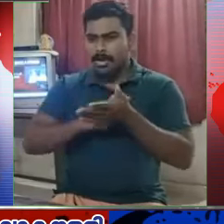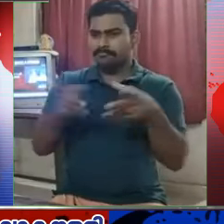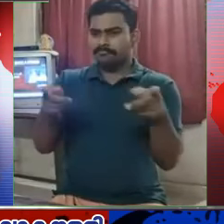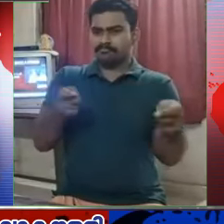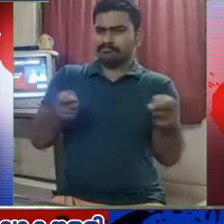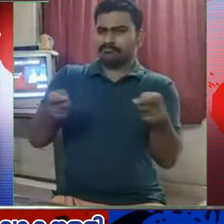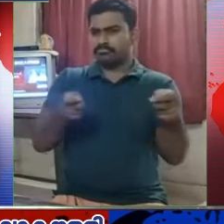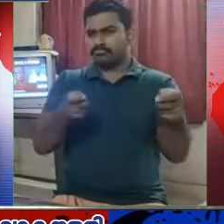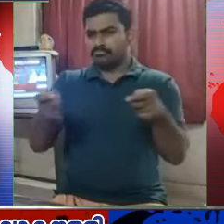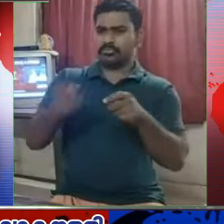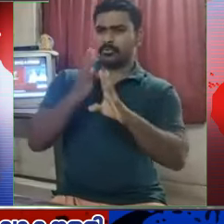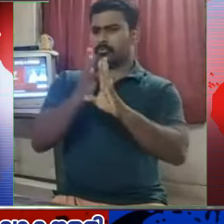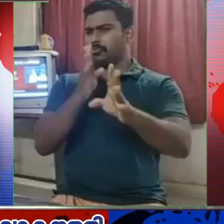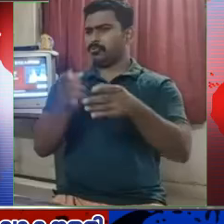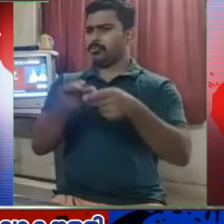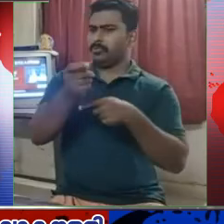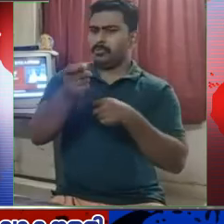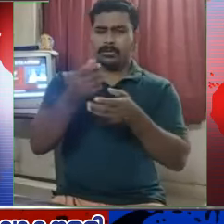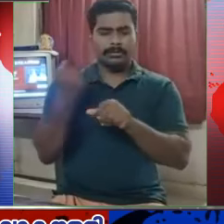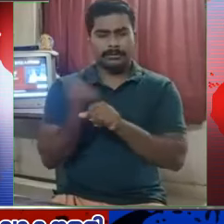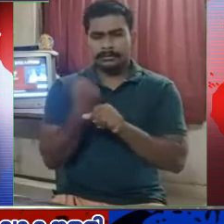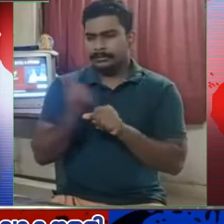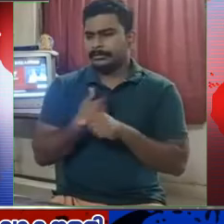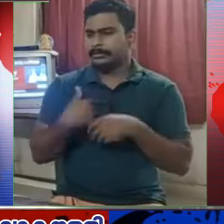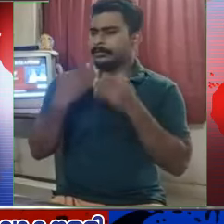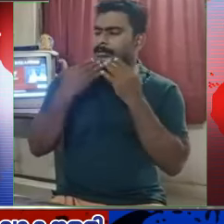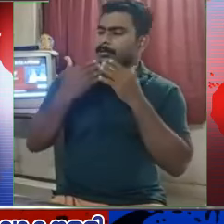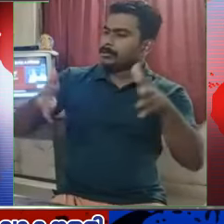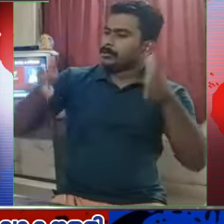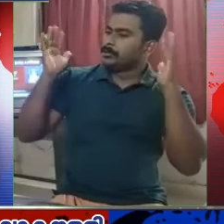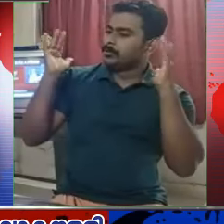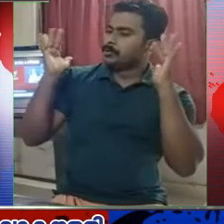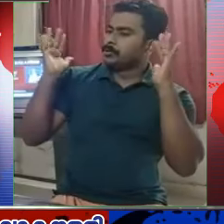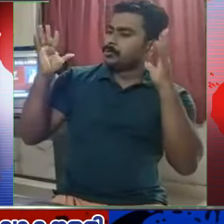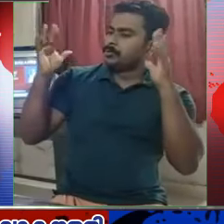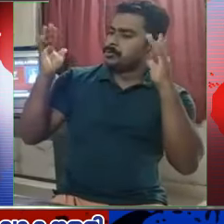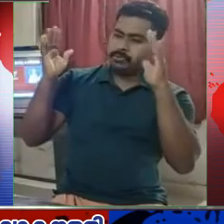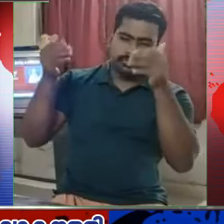വിശ്രമമില്ലാതെ ജോലി ചെയ്യുന്നു എന്നത് പ്രത്യേകം പരാമർശിക്കേണ്ട ഒരു കാര്യമാണ്.